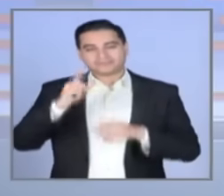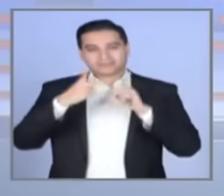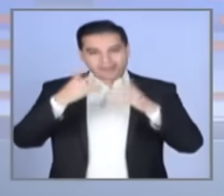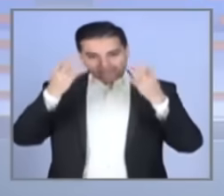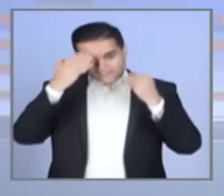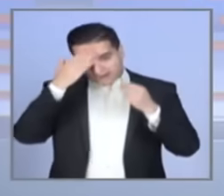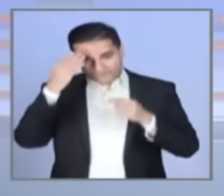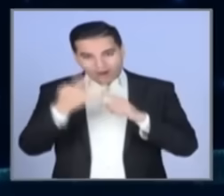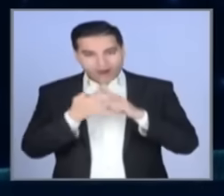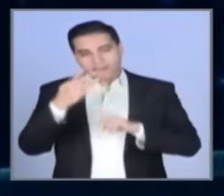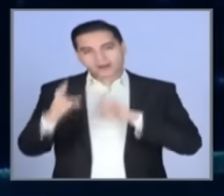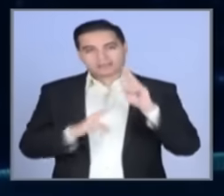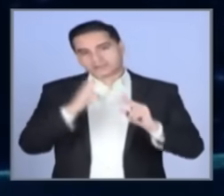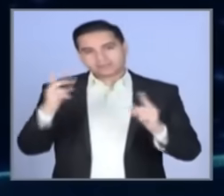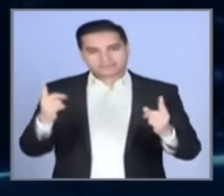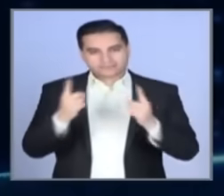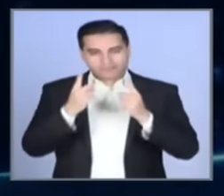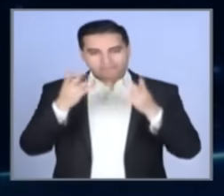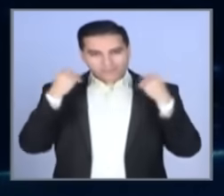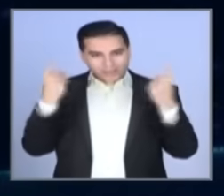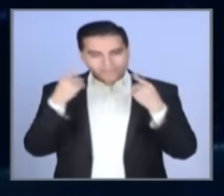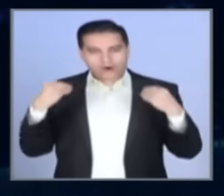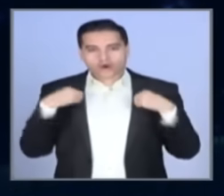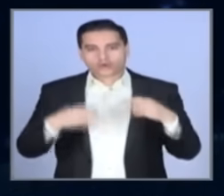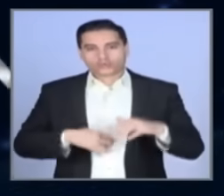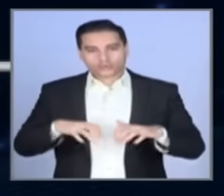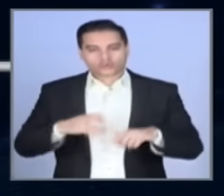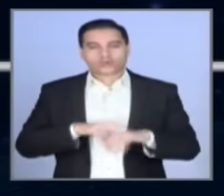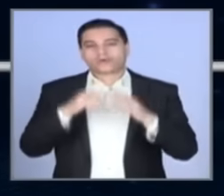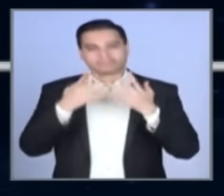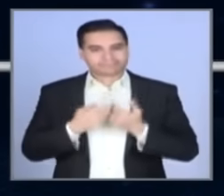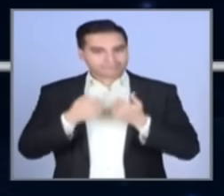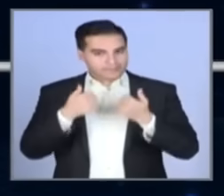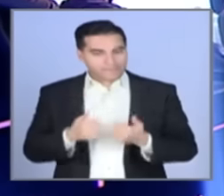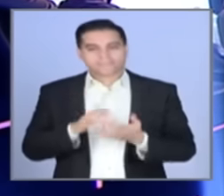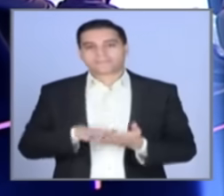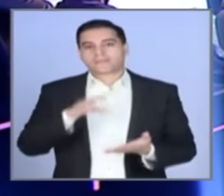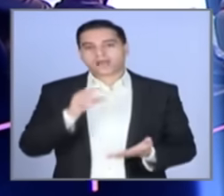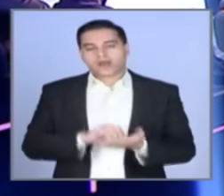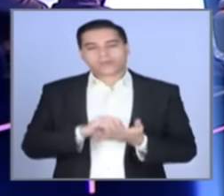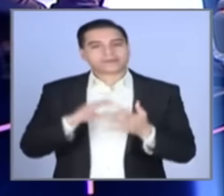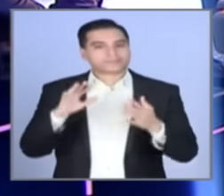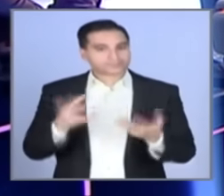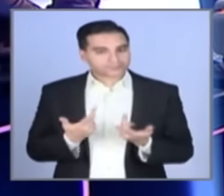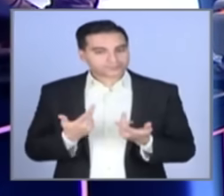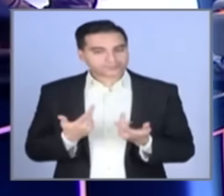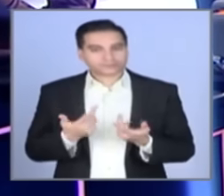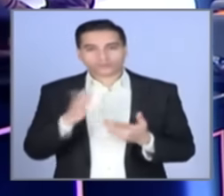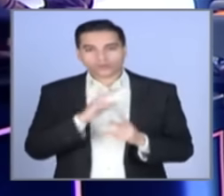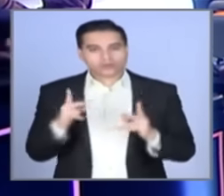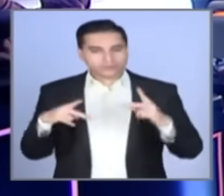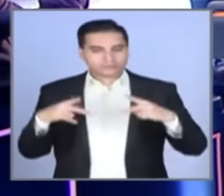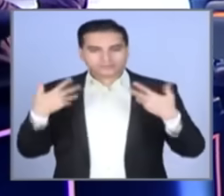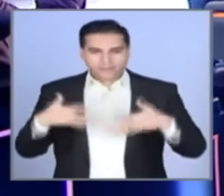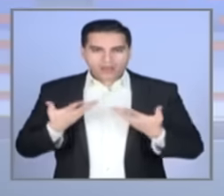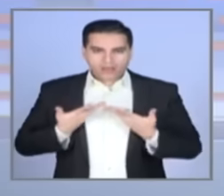فقرة المعرفة أربع أسئلة: معلومات عامة، رياضة، تكنولوجيا، وقدرات ذهنية. طبعاً مش عايزين